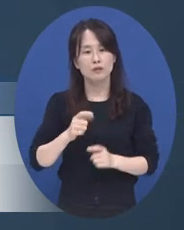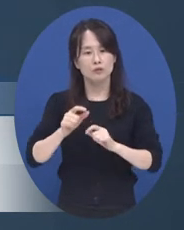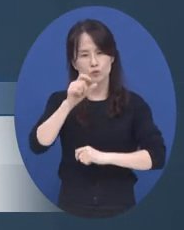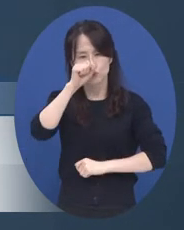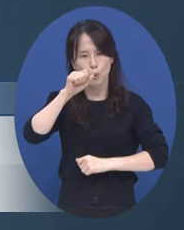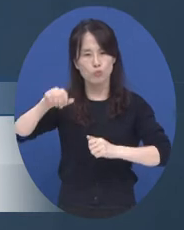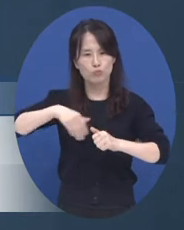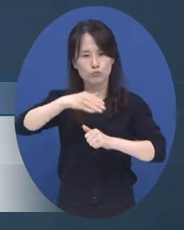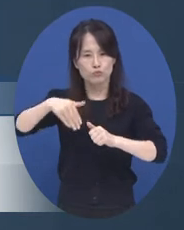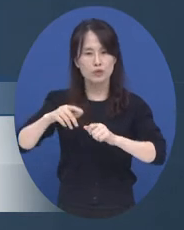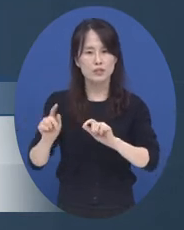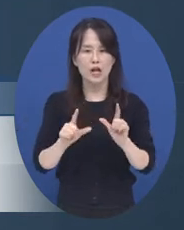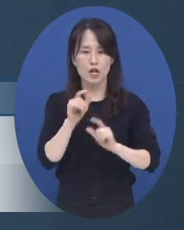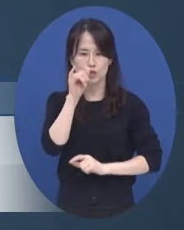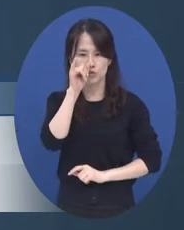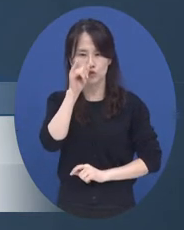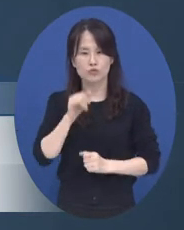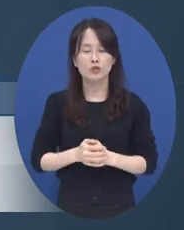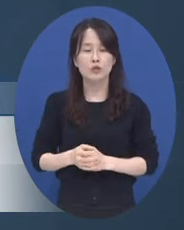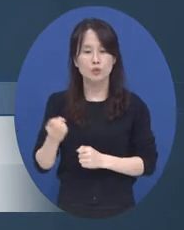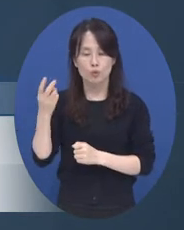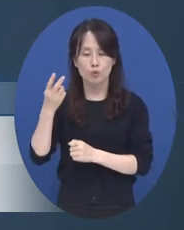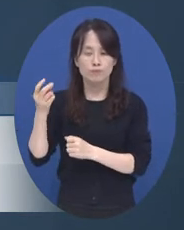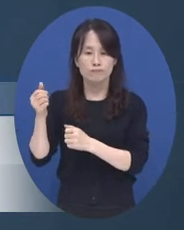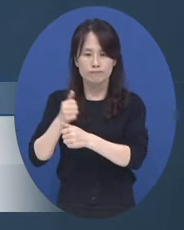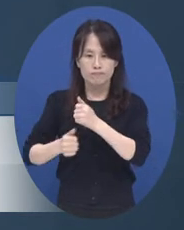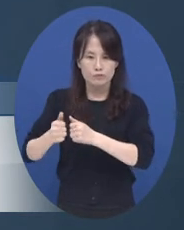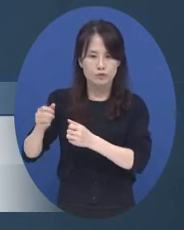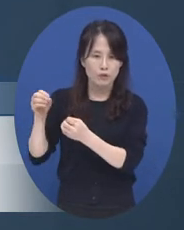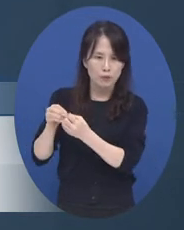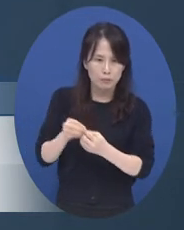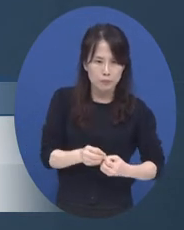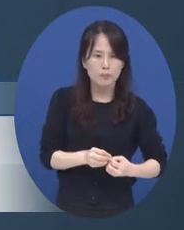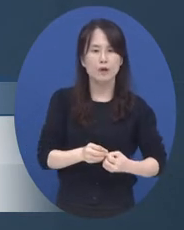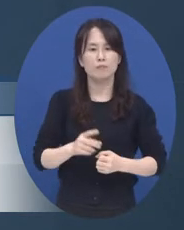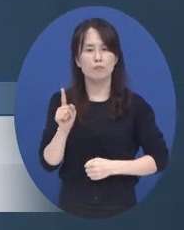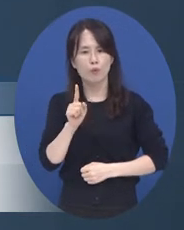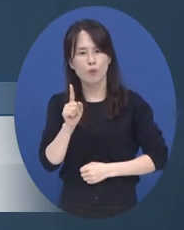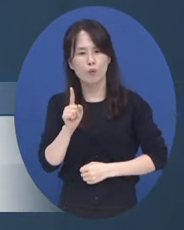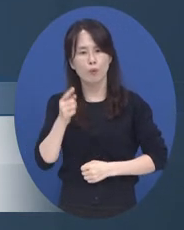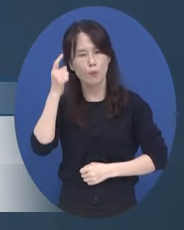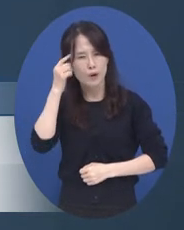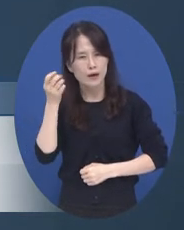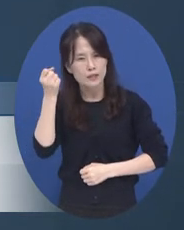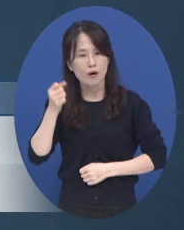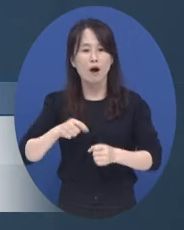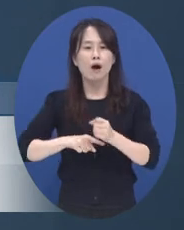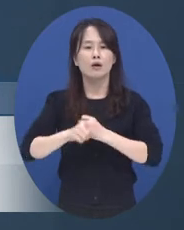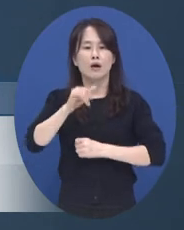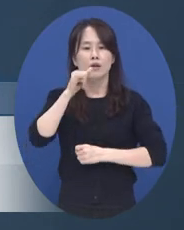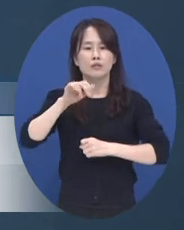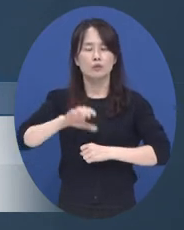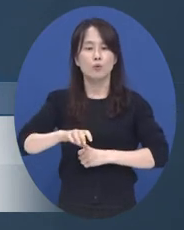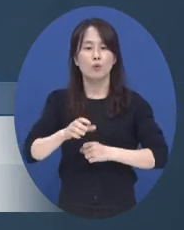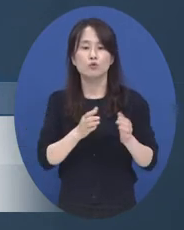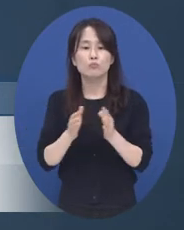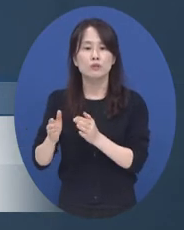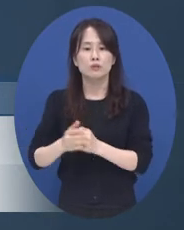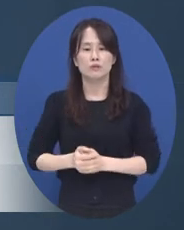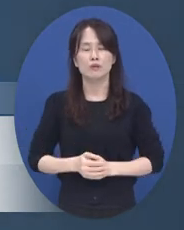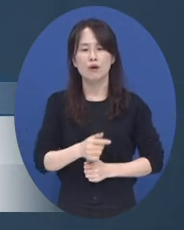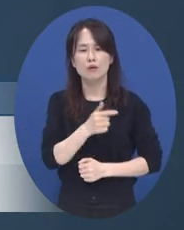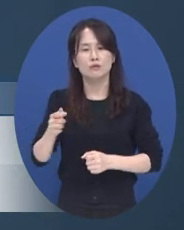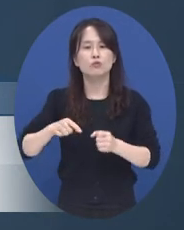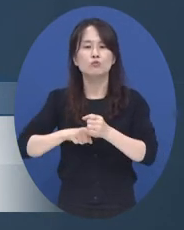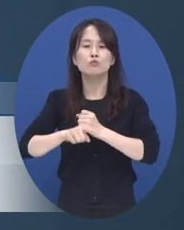좀더 좋은 환경에서 살수 있는 그런 것들을 후손에 물릴 수 있는 뭔가를 해나갈 수 있지 않을까 생각을 했는데, 이 뜻깊은 자리를 마련해 주신